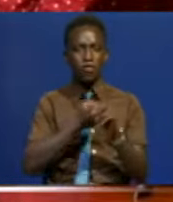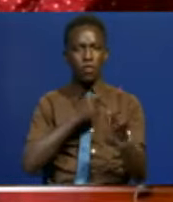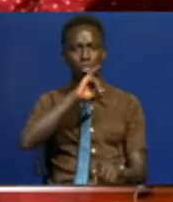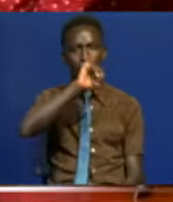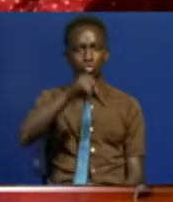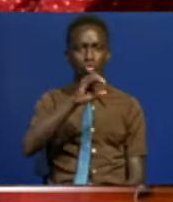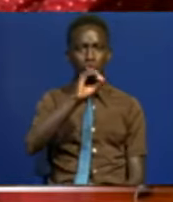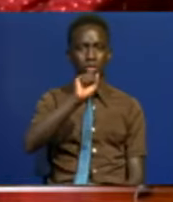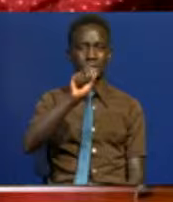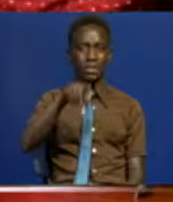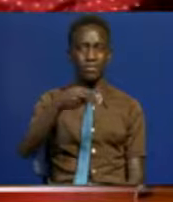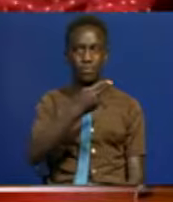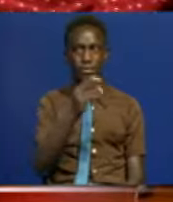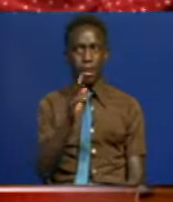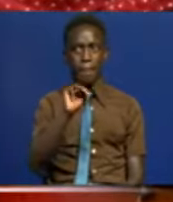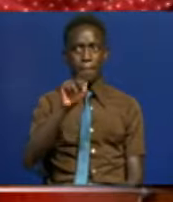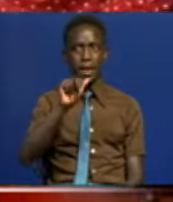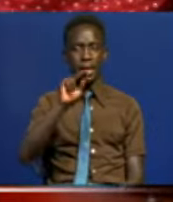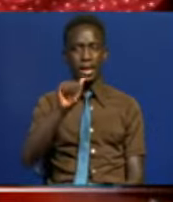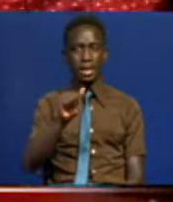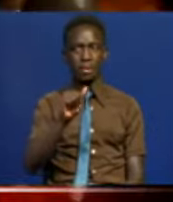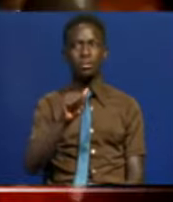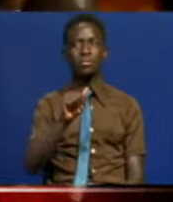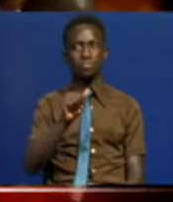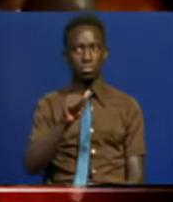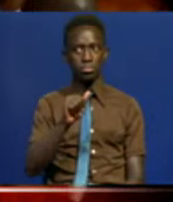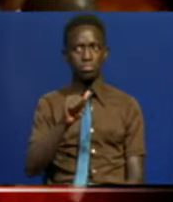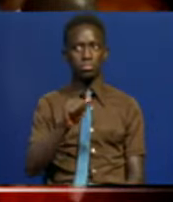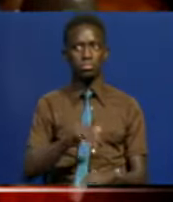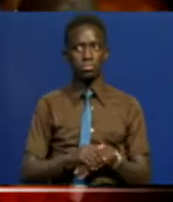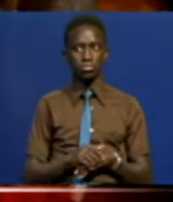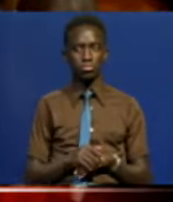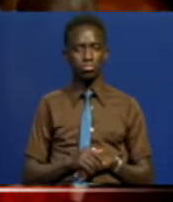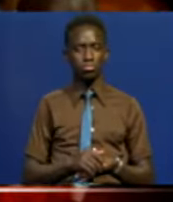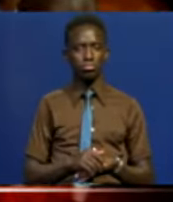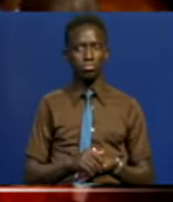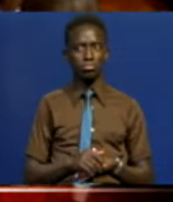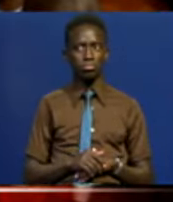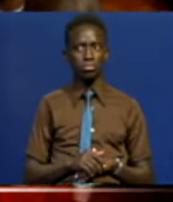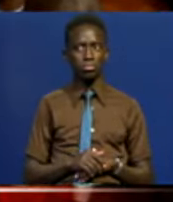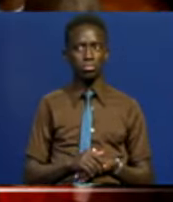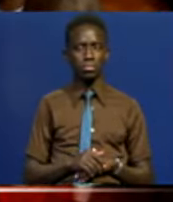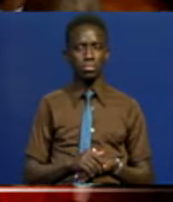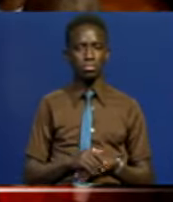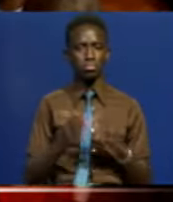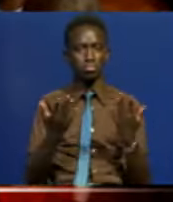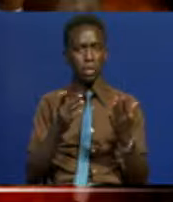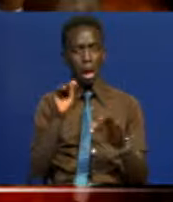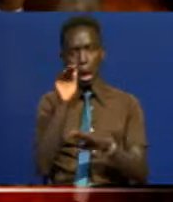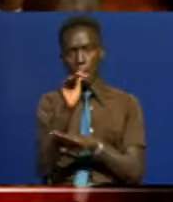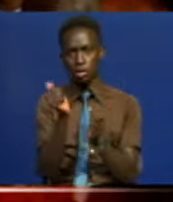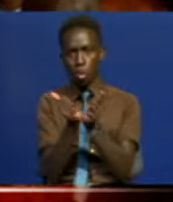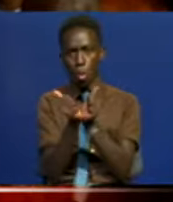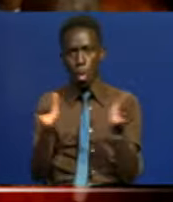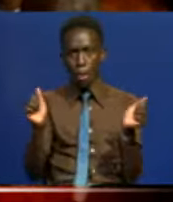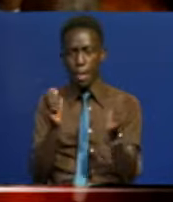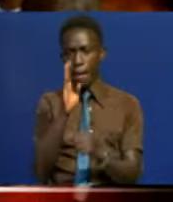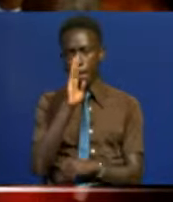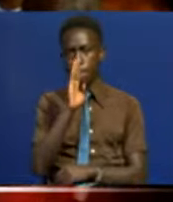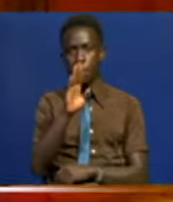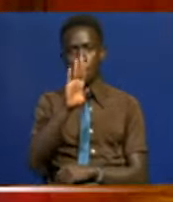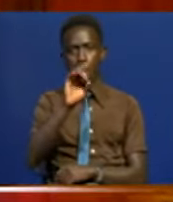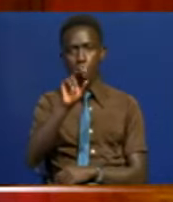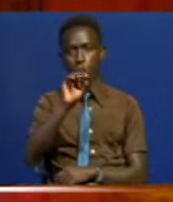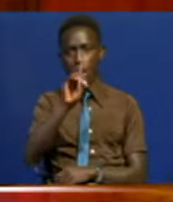kampuni ya wakili ya Winnie Ochwal. You know, on the issue of bail and bond, we ask the court to be guided by the bail and bond